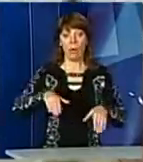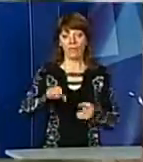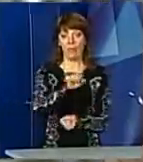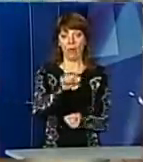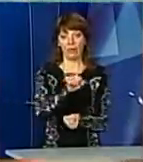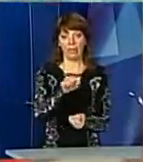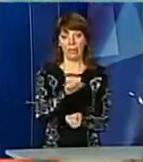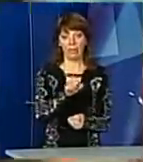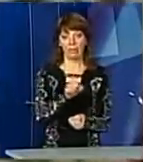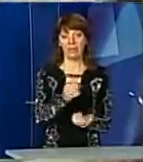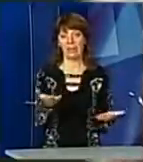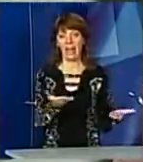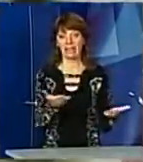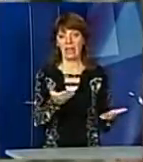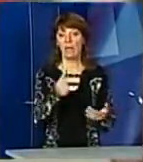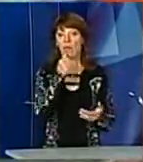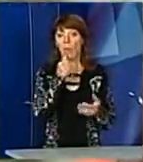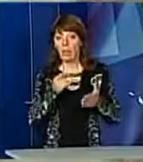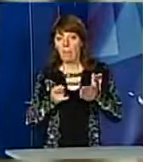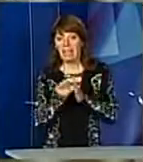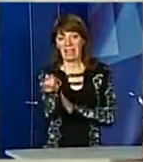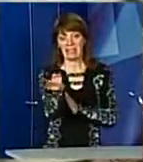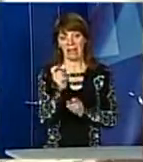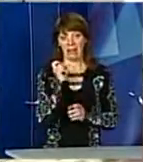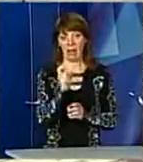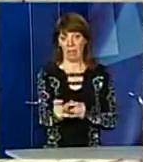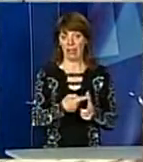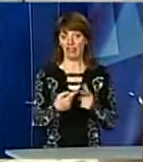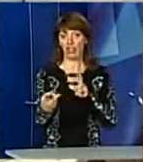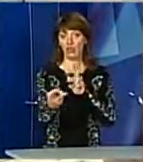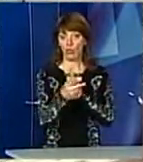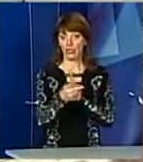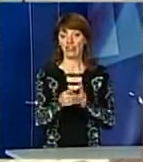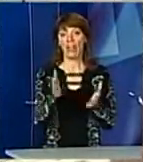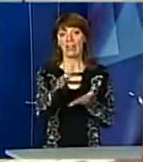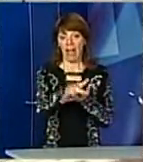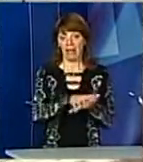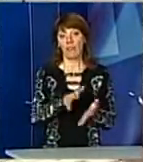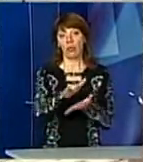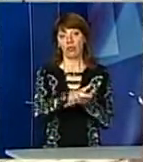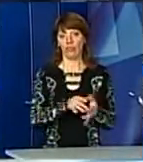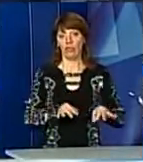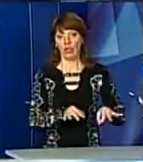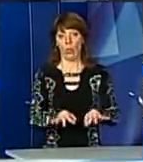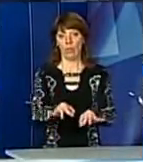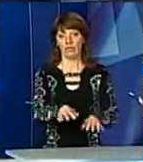водії десь пробували чи підрізати трамвай, чи по зустрічній колії, так і далі продовжувати рух.